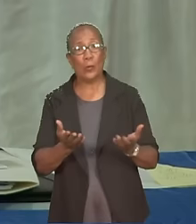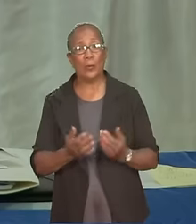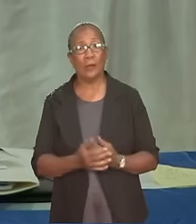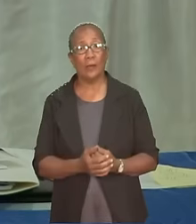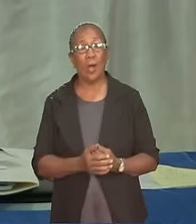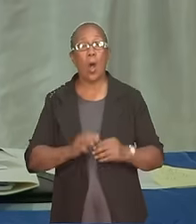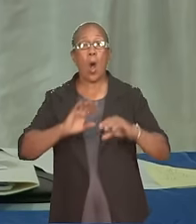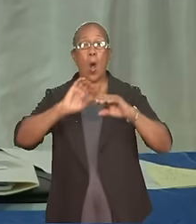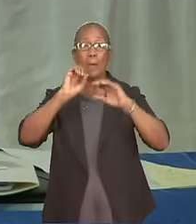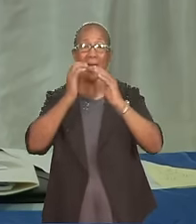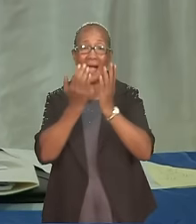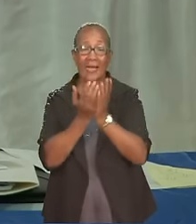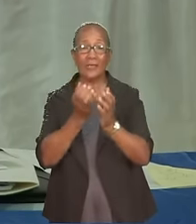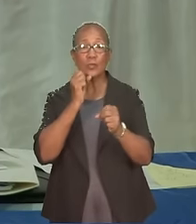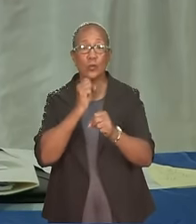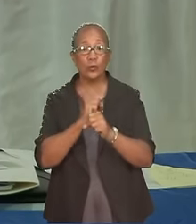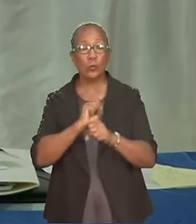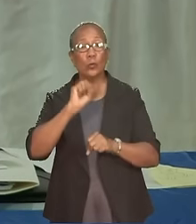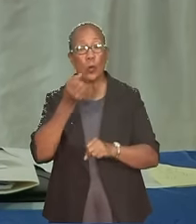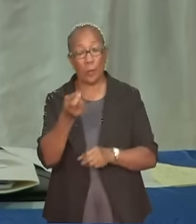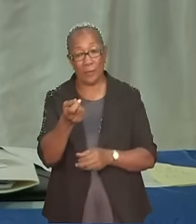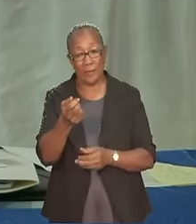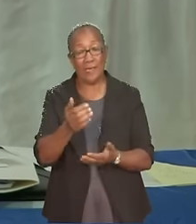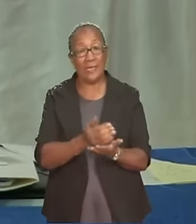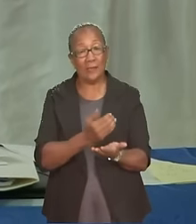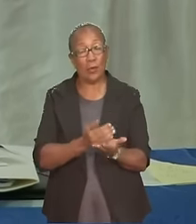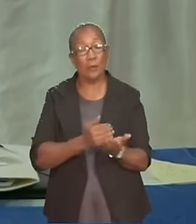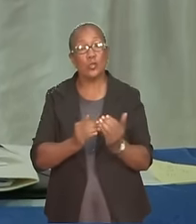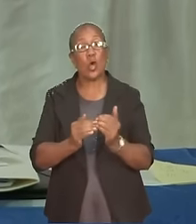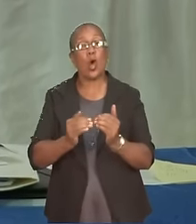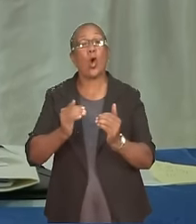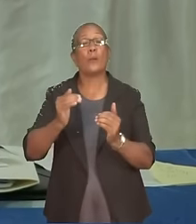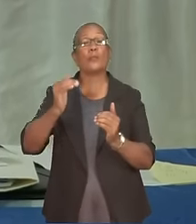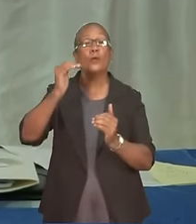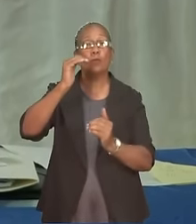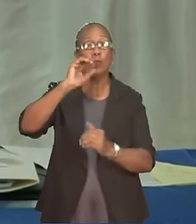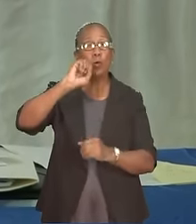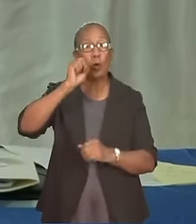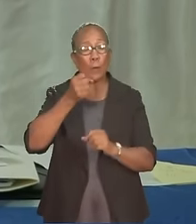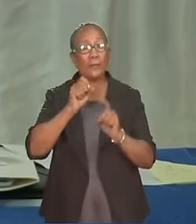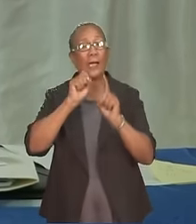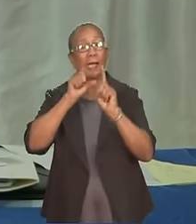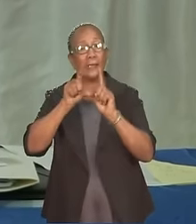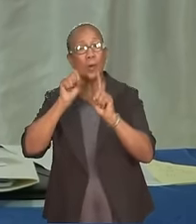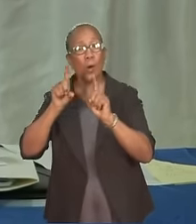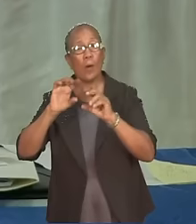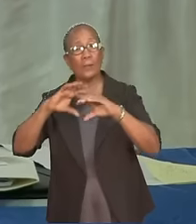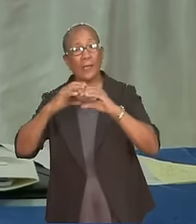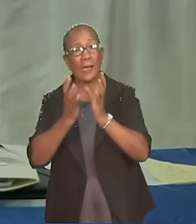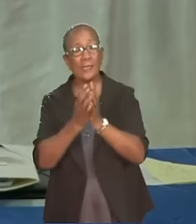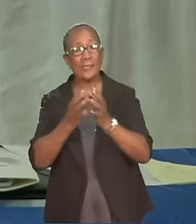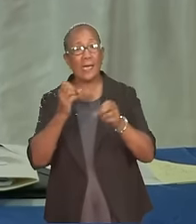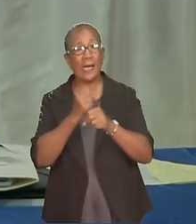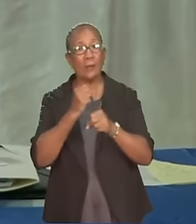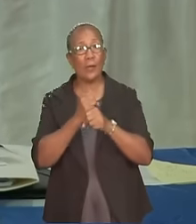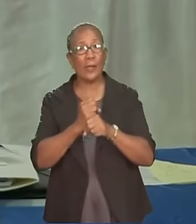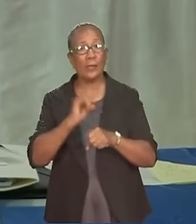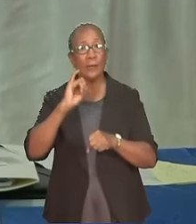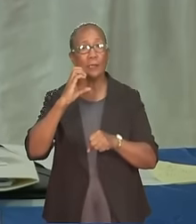Om alles te doen om die inkomsten op te voeren. Om te gaan digitaliseren. Om te gaan samenwerken met IGOV.